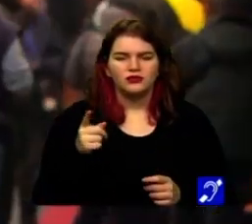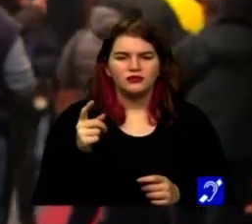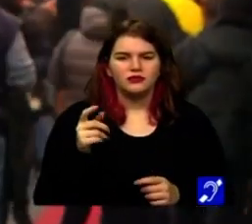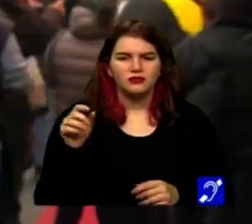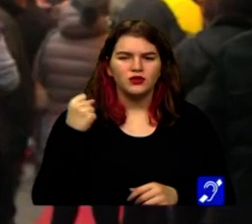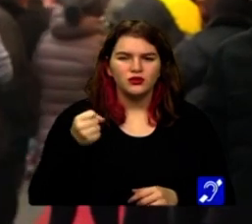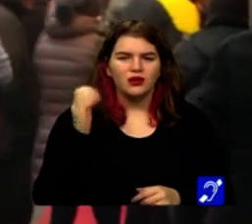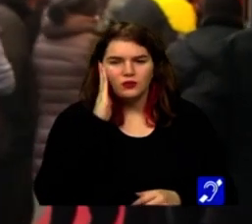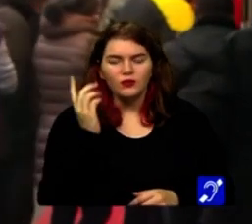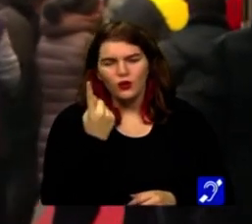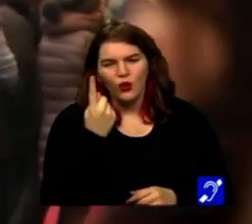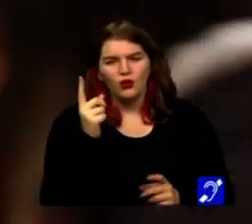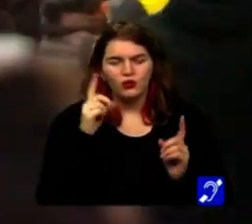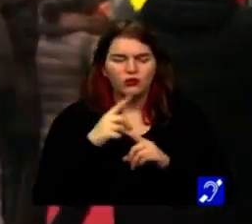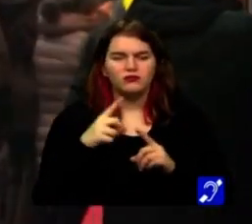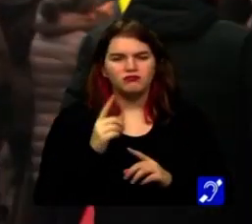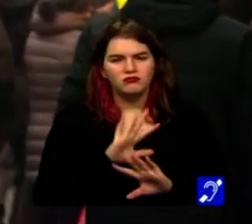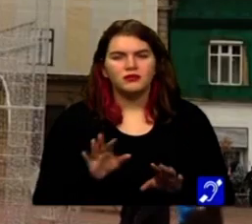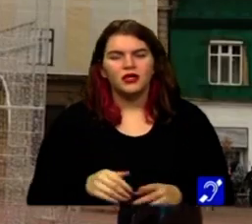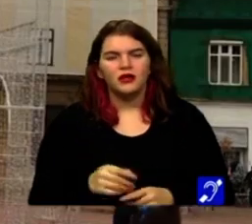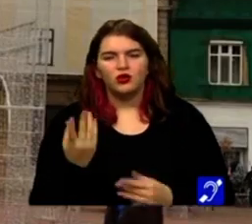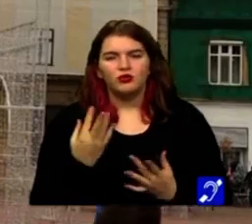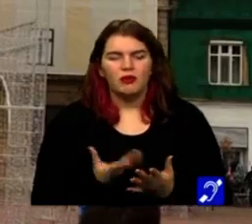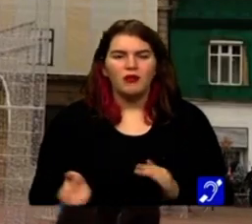aici cel puțin o noapte. Numărul este însă mult mai mare